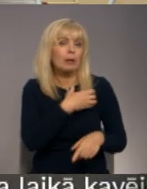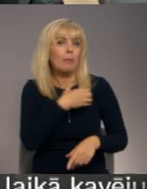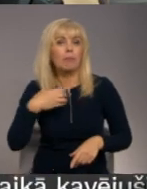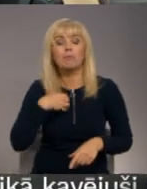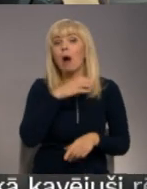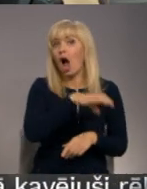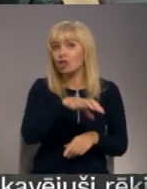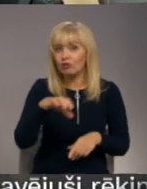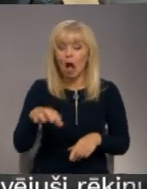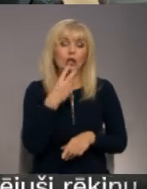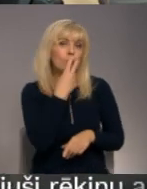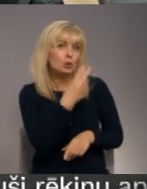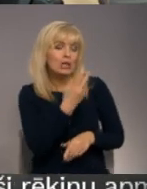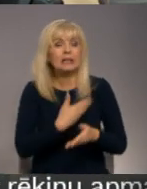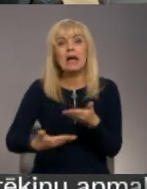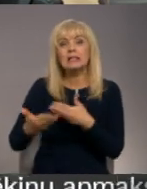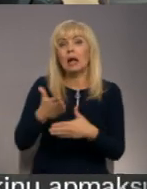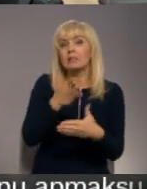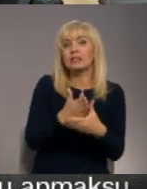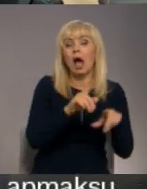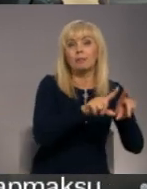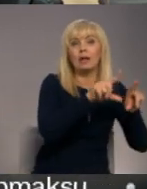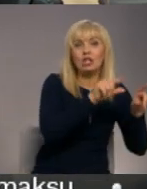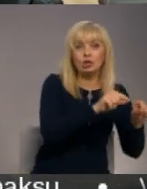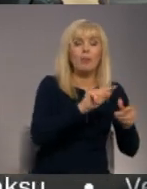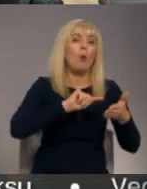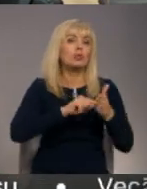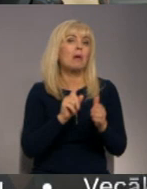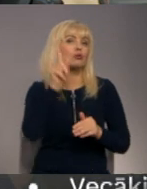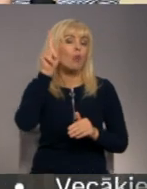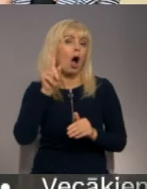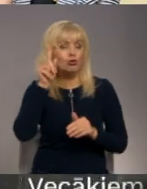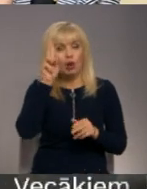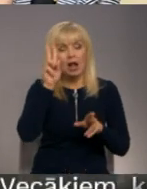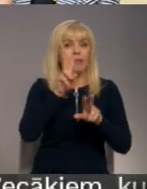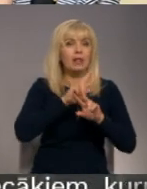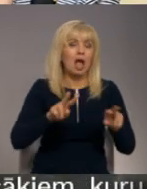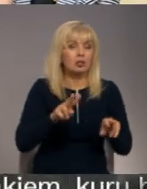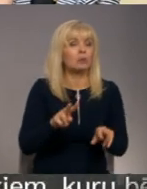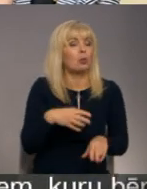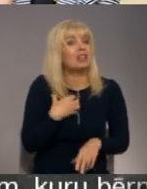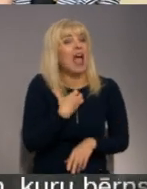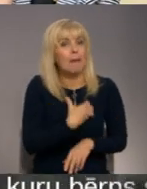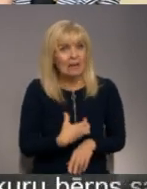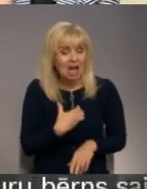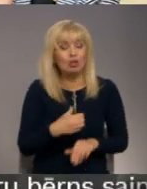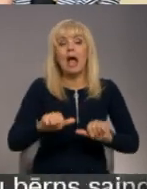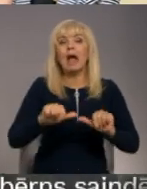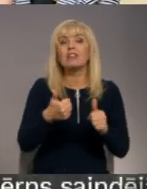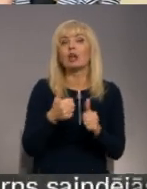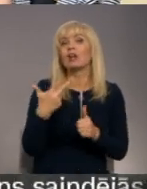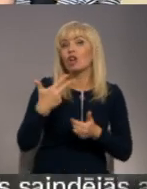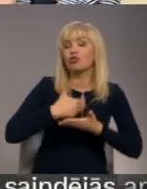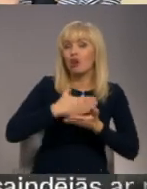pašvaldības, kurās uzskata, ka sadarbības starp iestādēm ir uzspiesta no augšas un pat neizprot nepieciešamību. Vienlaikus trešajā